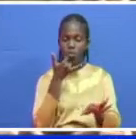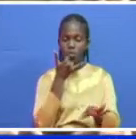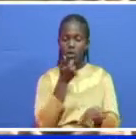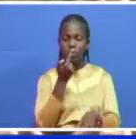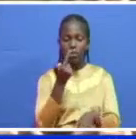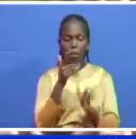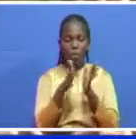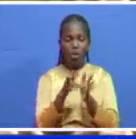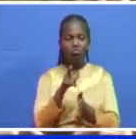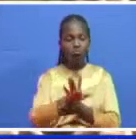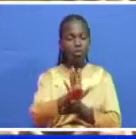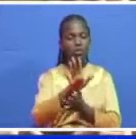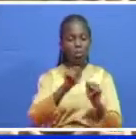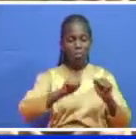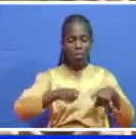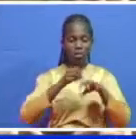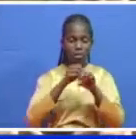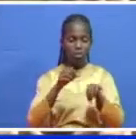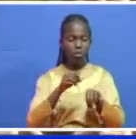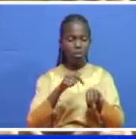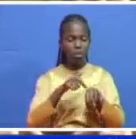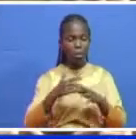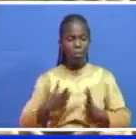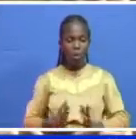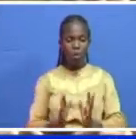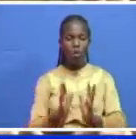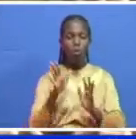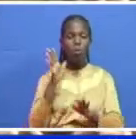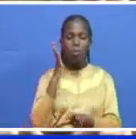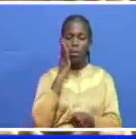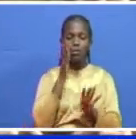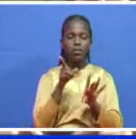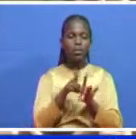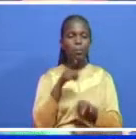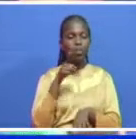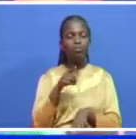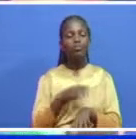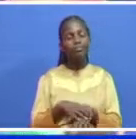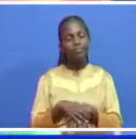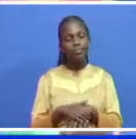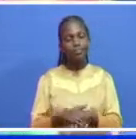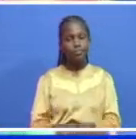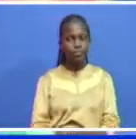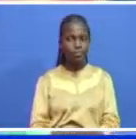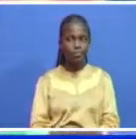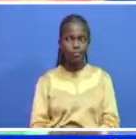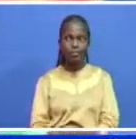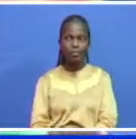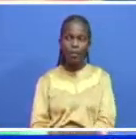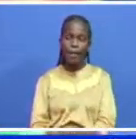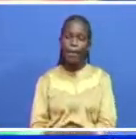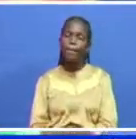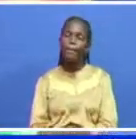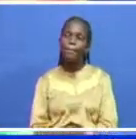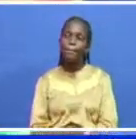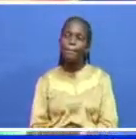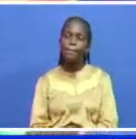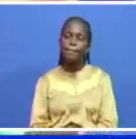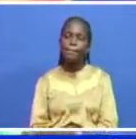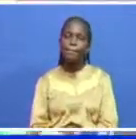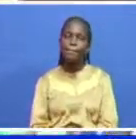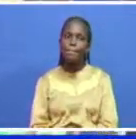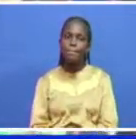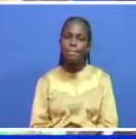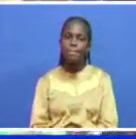mundu agunda tona kindu. Na asiru no kibetitaku. Alama kutuka musima siru no ibetaku. Kila kengi. Dilivoti ya Vilingi wa Mauvoo